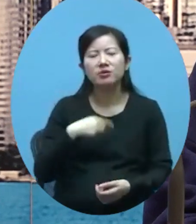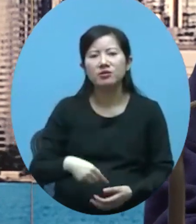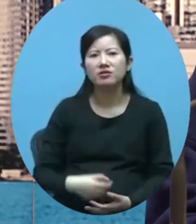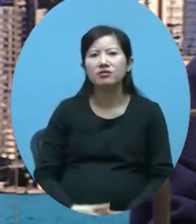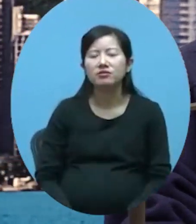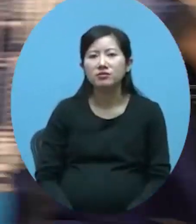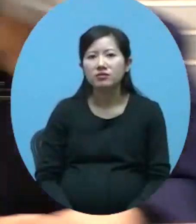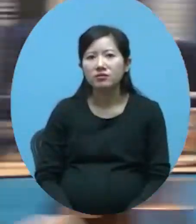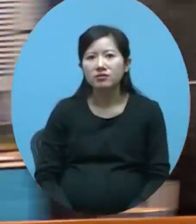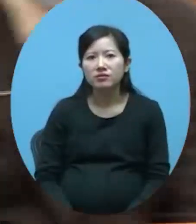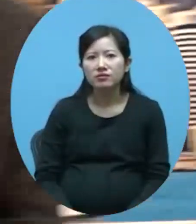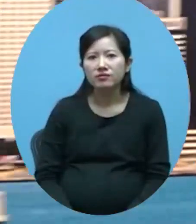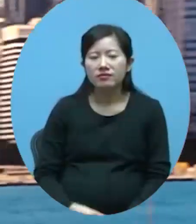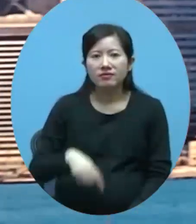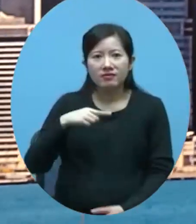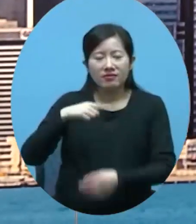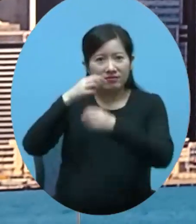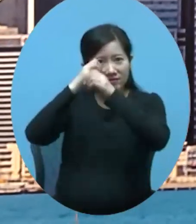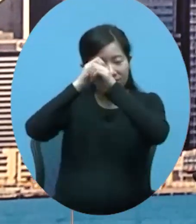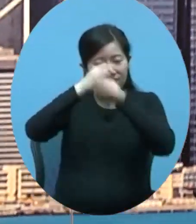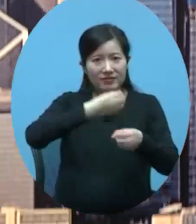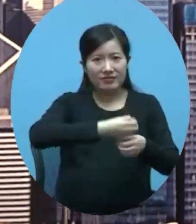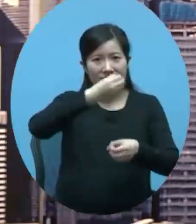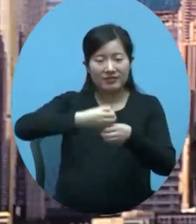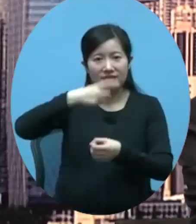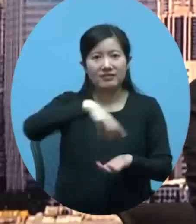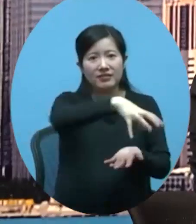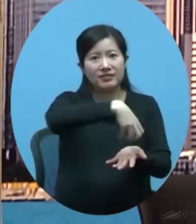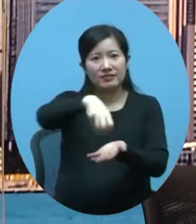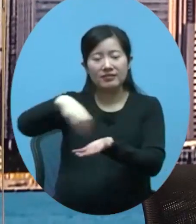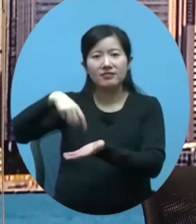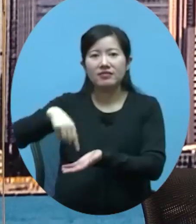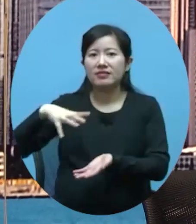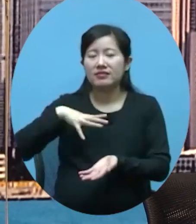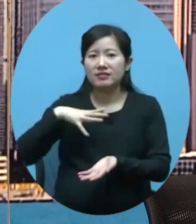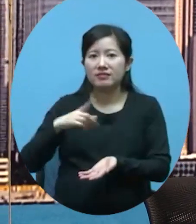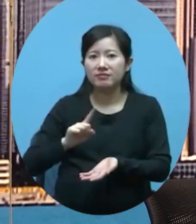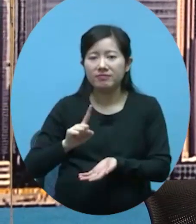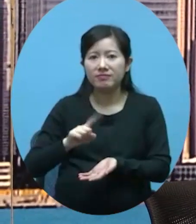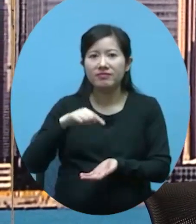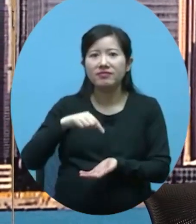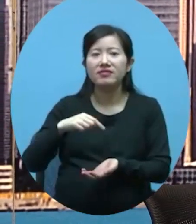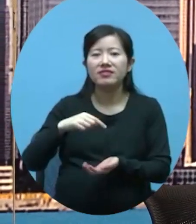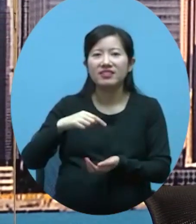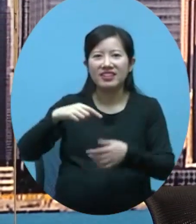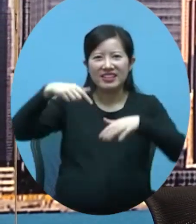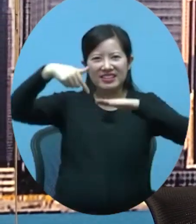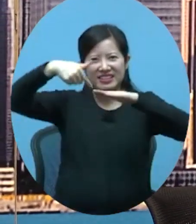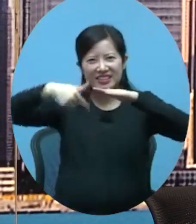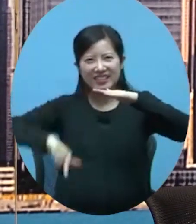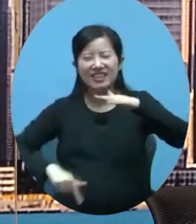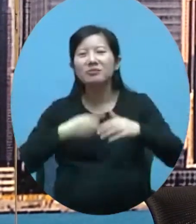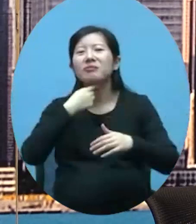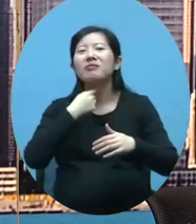我講講那個收集樣本的情況其實我們這次是採取一個叫做心喉唾液的樣本